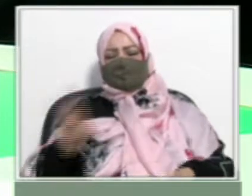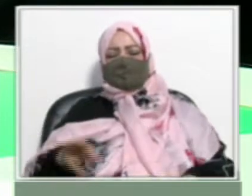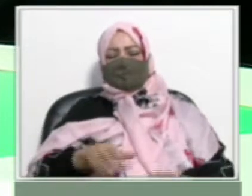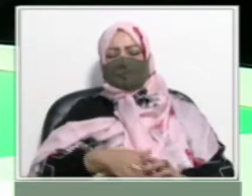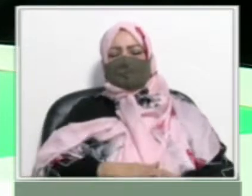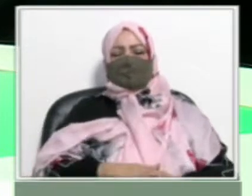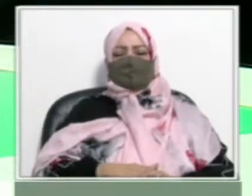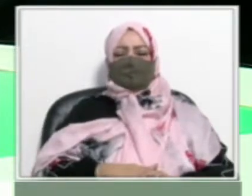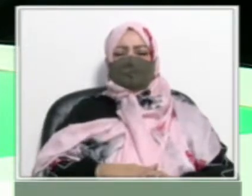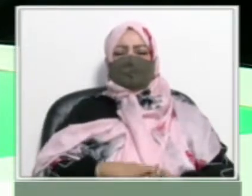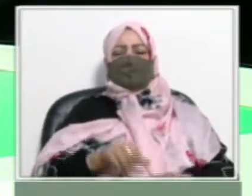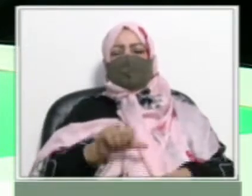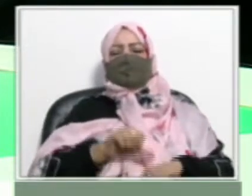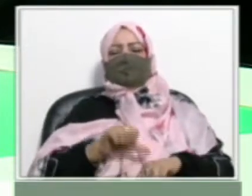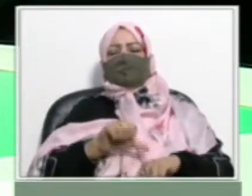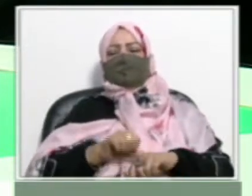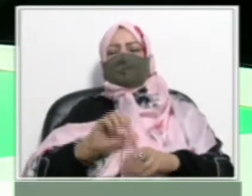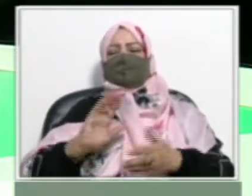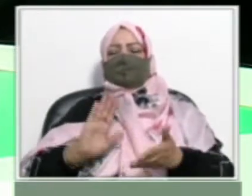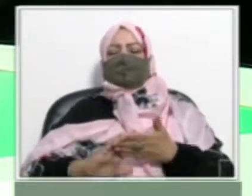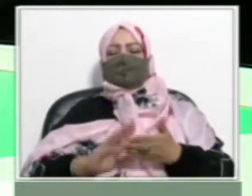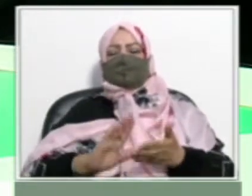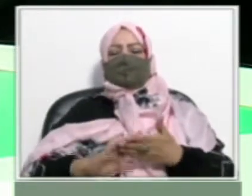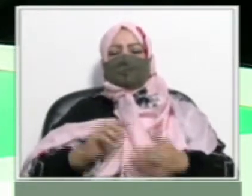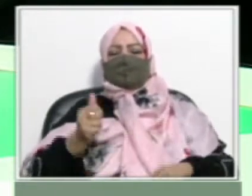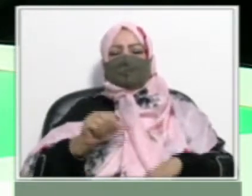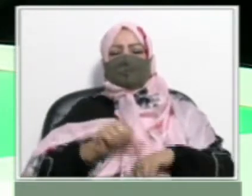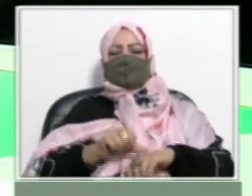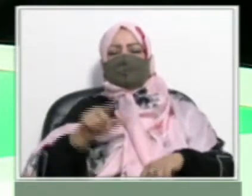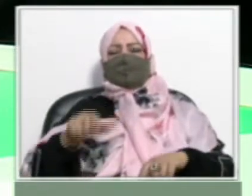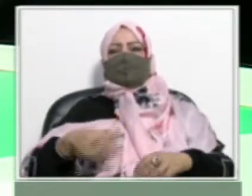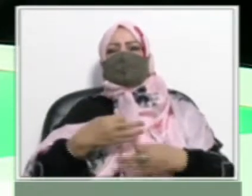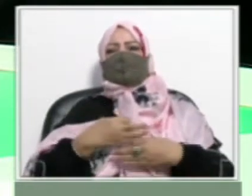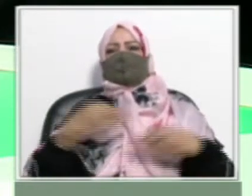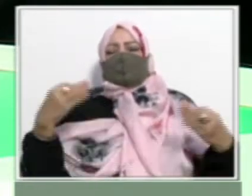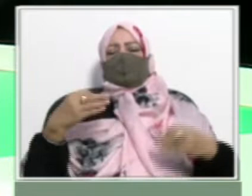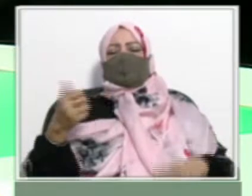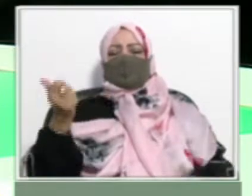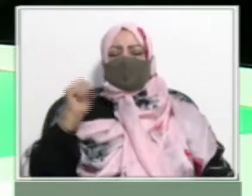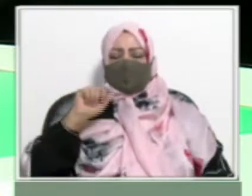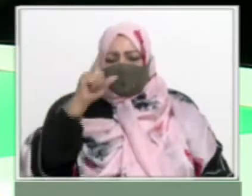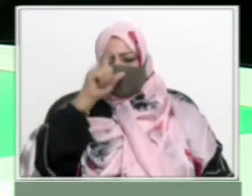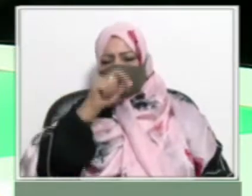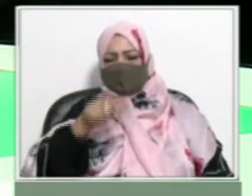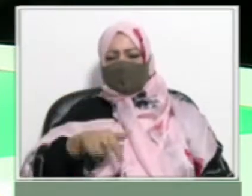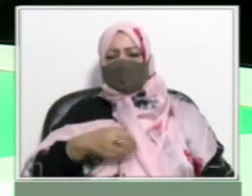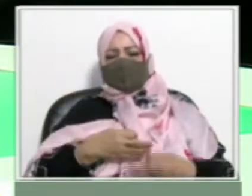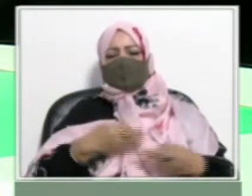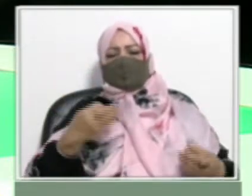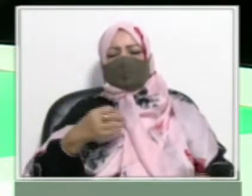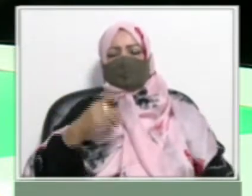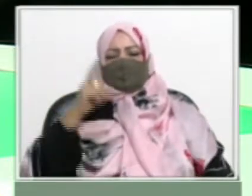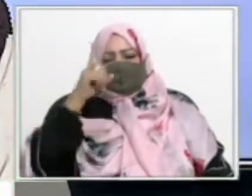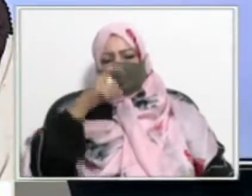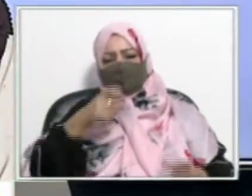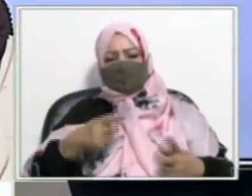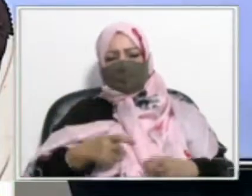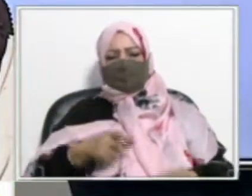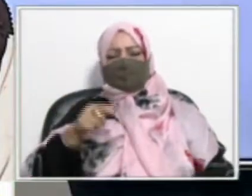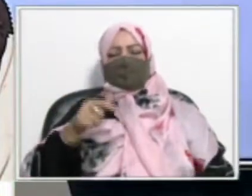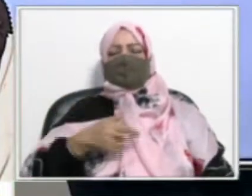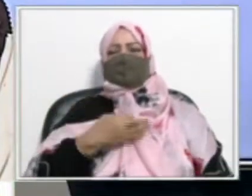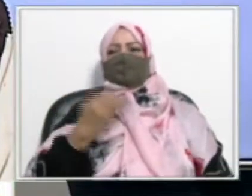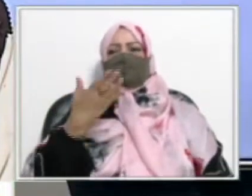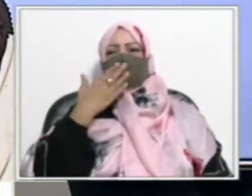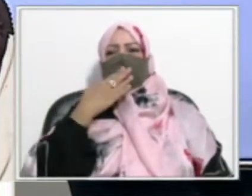فيها شوي بسيط، اليوم الحمد لله حدت في مكانها. الله يرحم الموتى. الله يبارك فيك اخي مبروك. الله يرحم الموتى،